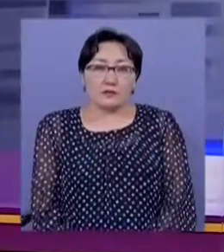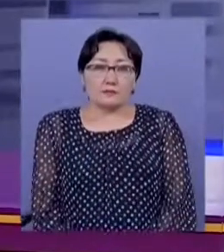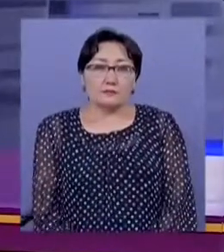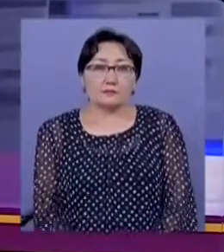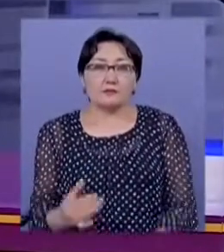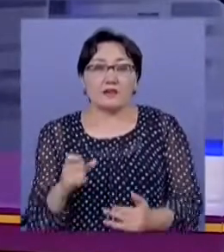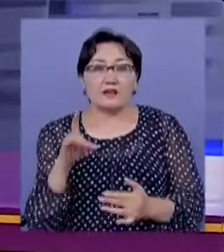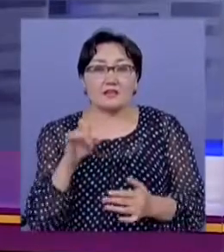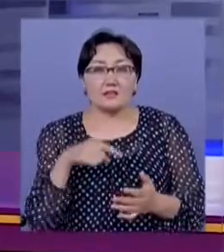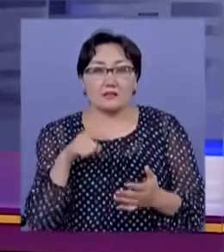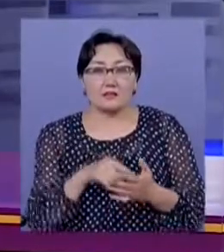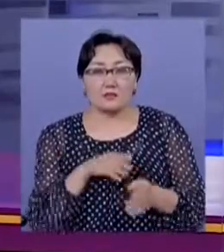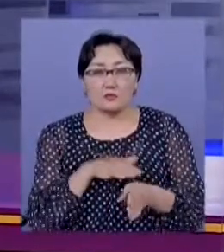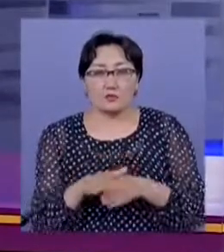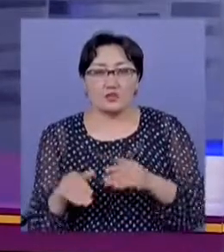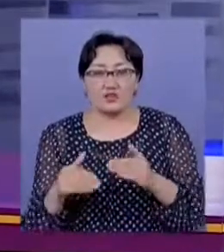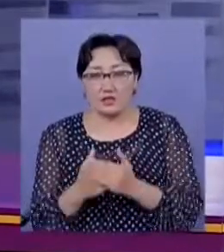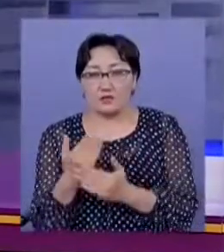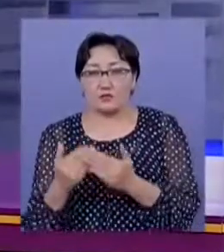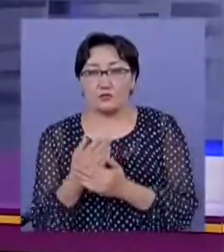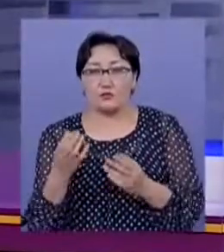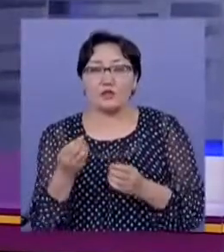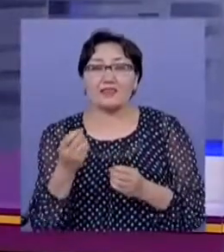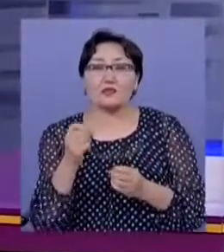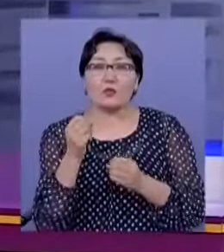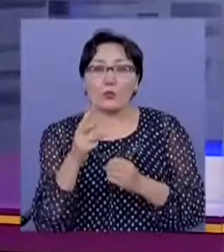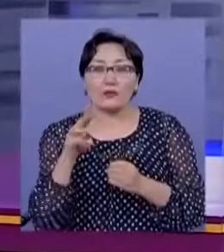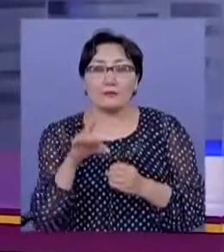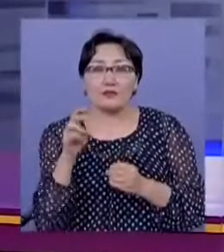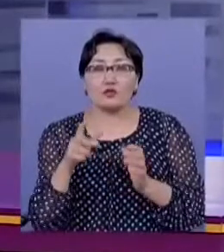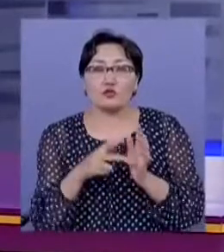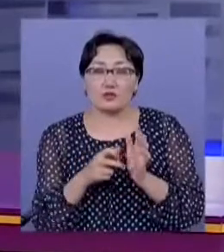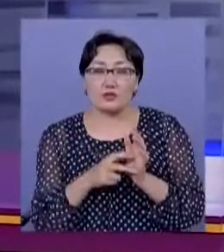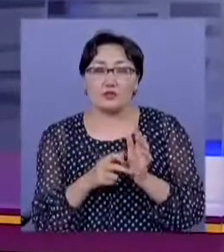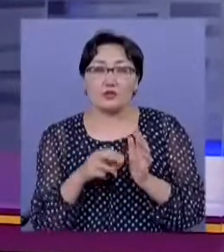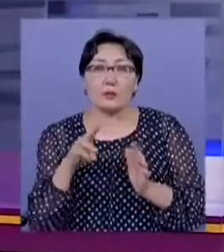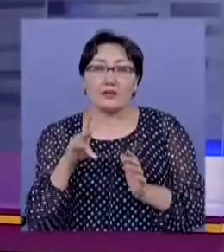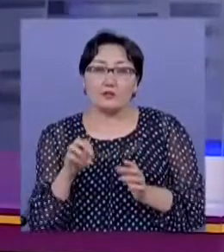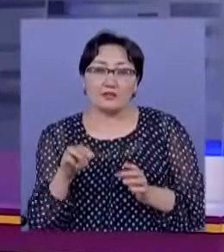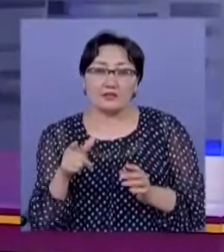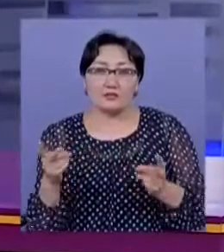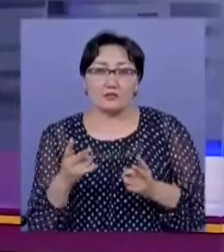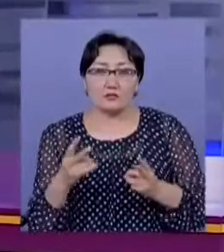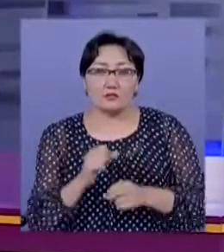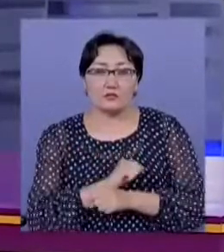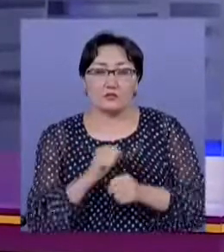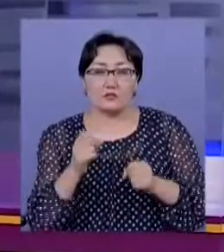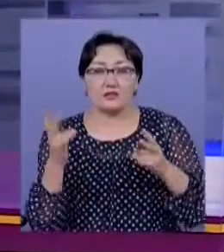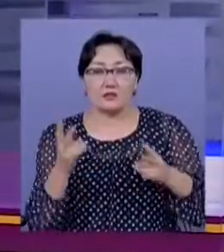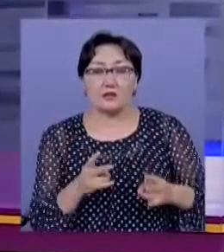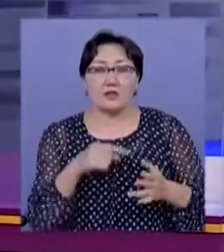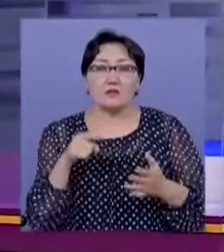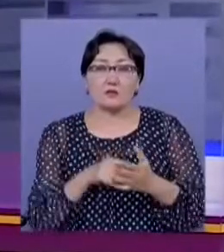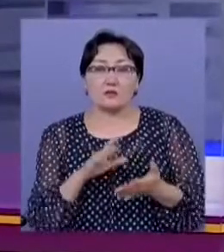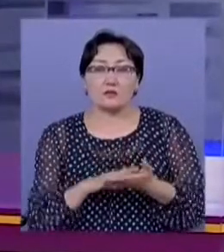Ал арыс қаласын толықтай жаңарту үшін тағы 11 миллиард 800 миллион теңге керек. Снарядтың зияны тиген